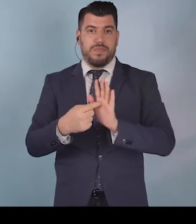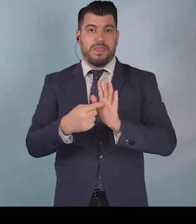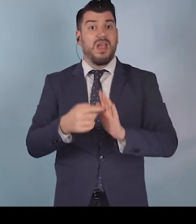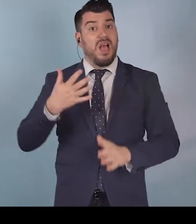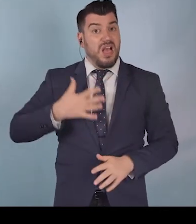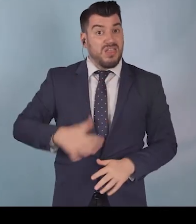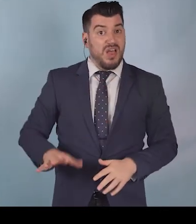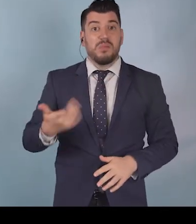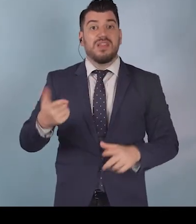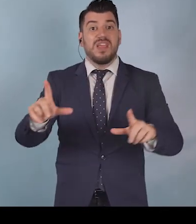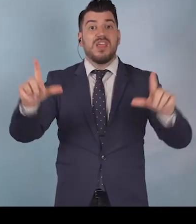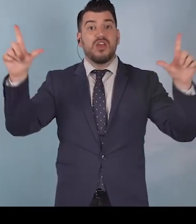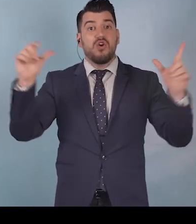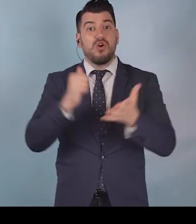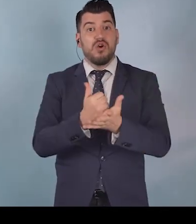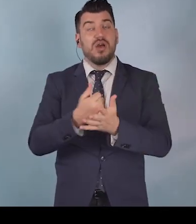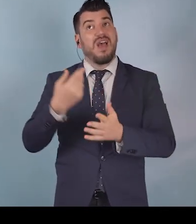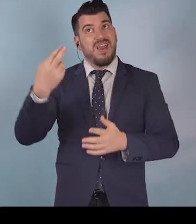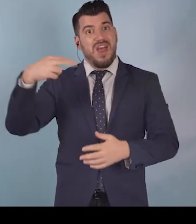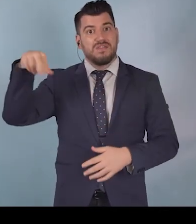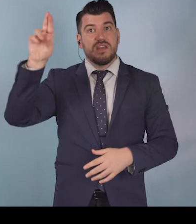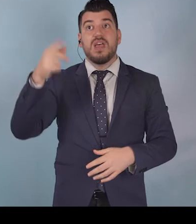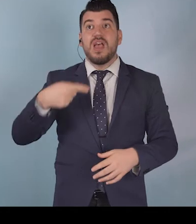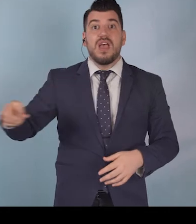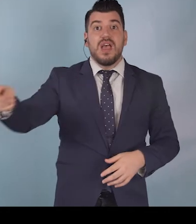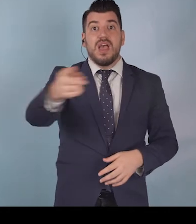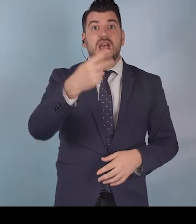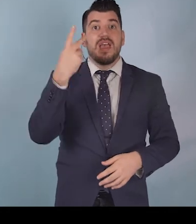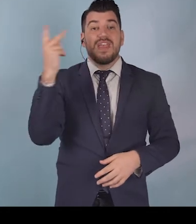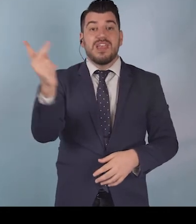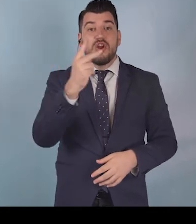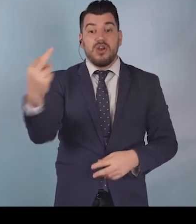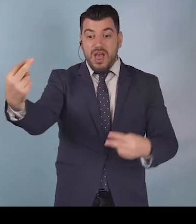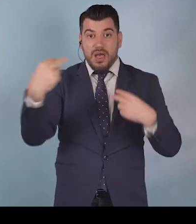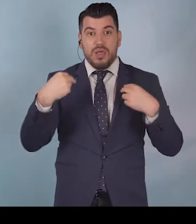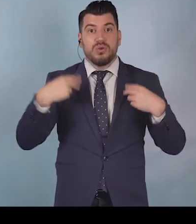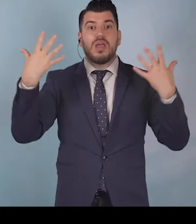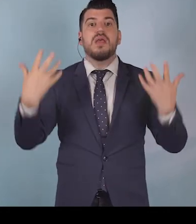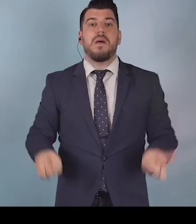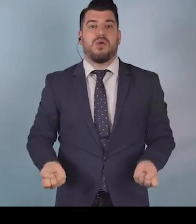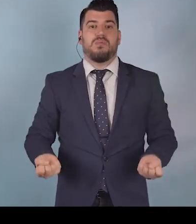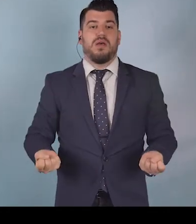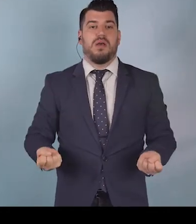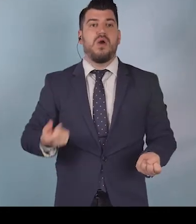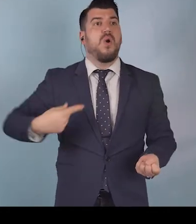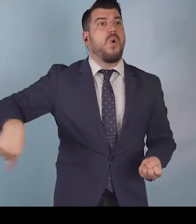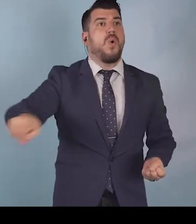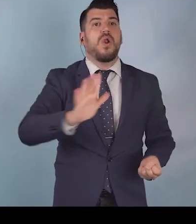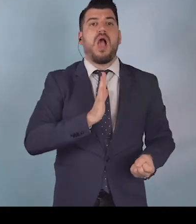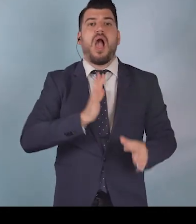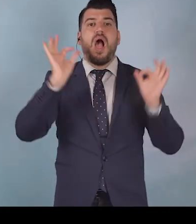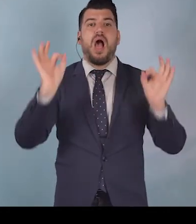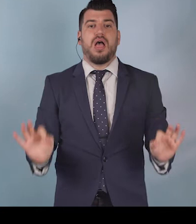όντως αυτό να αυξηθεί για να περάσει μέσα στην κοινωνία ότι υπάρχουμε. Δεν είμαστε τίποτα διαφορετικό, είμαστε όλοι άνθρωποι